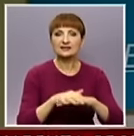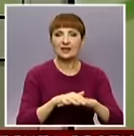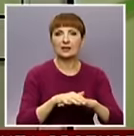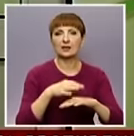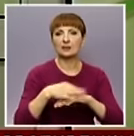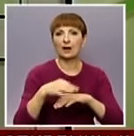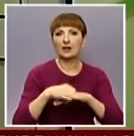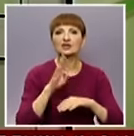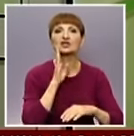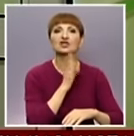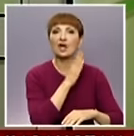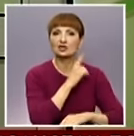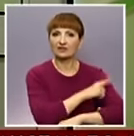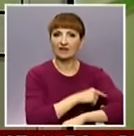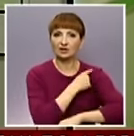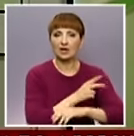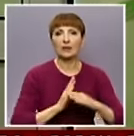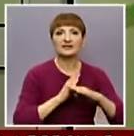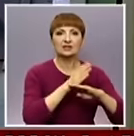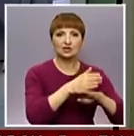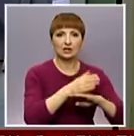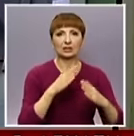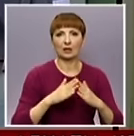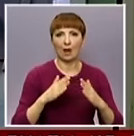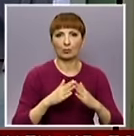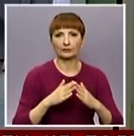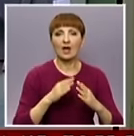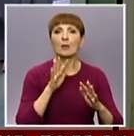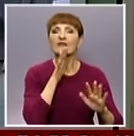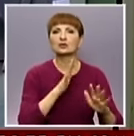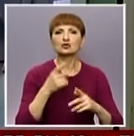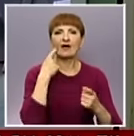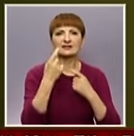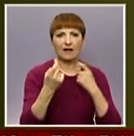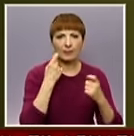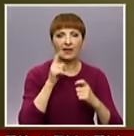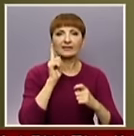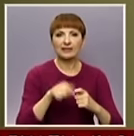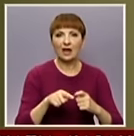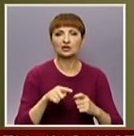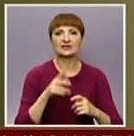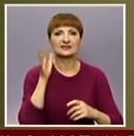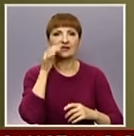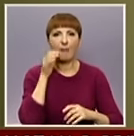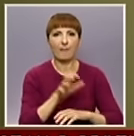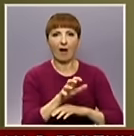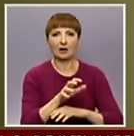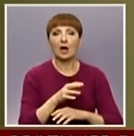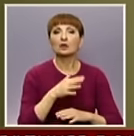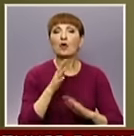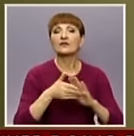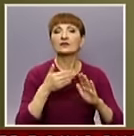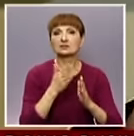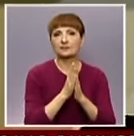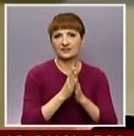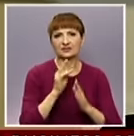домогательствам подвергаются женщины-врачи, посещая пациентов на дому. Нередки случаи оскорбления, а некоторые натравляют на медиков собак. Но кроме как вызывать к